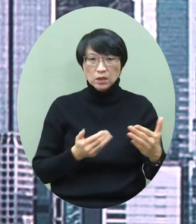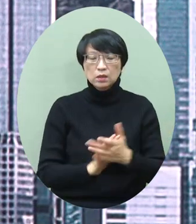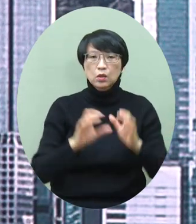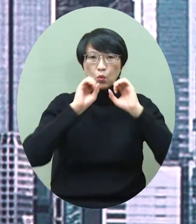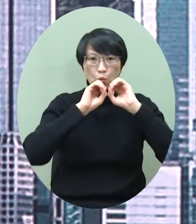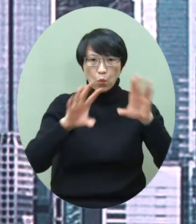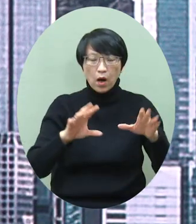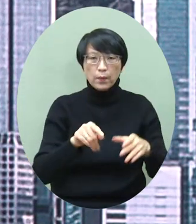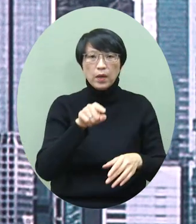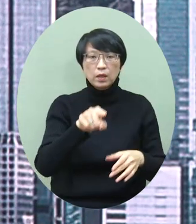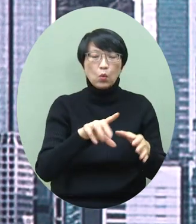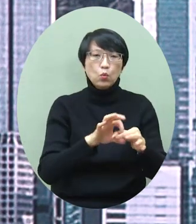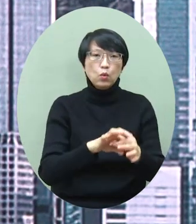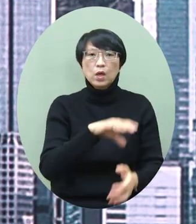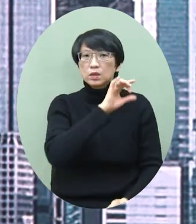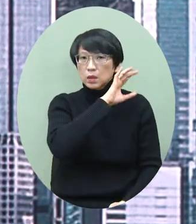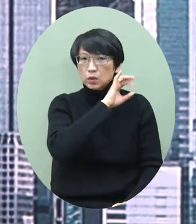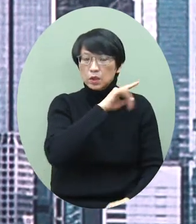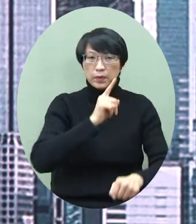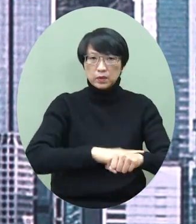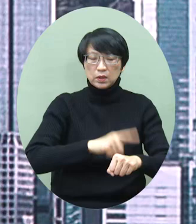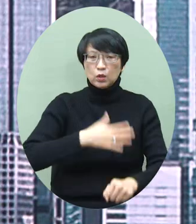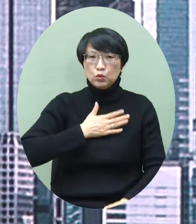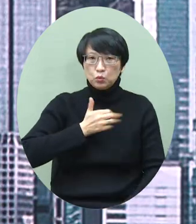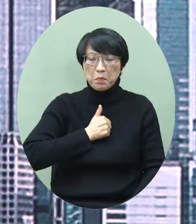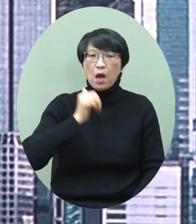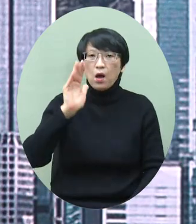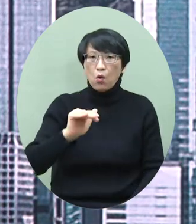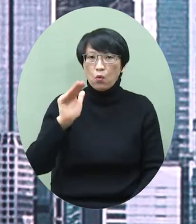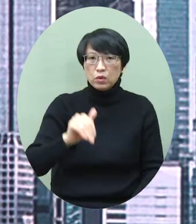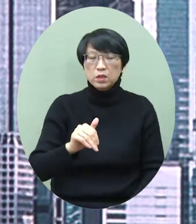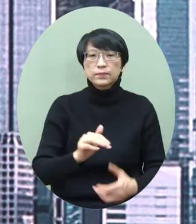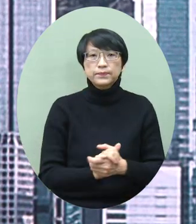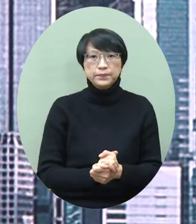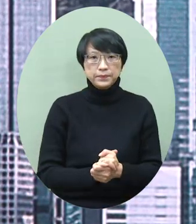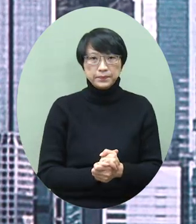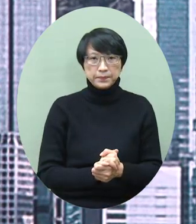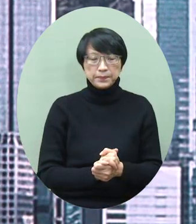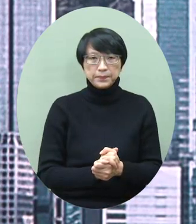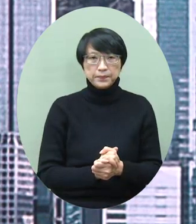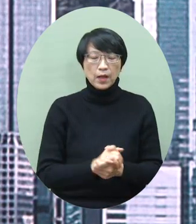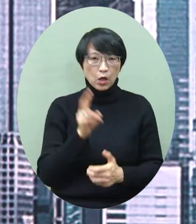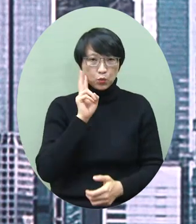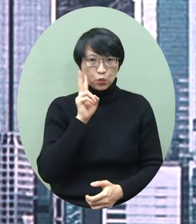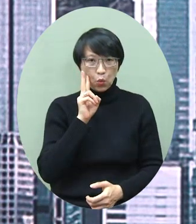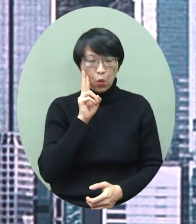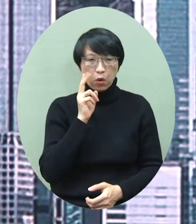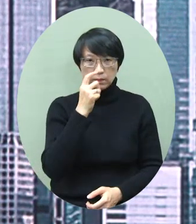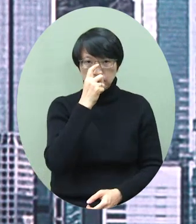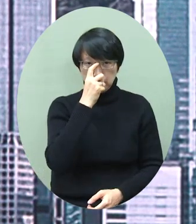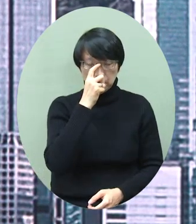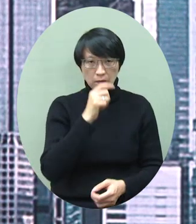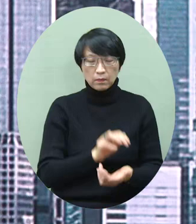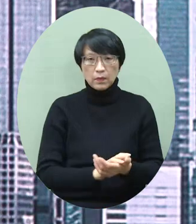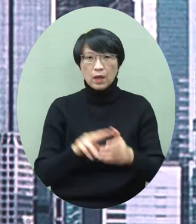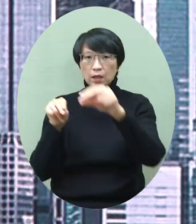知相關嘅酒店，咁等佢哋咧能夠有時間作準備嘅。咁所以變咗咧就係如果譬如有一啲有預